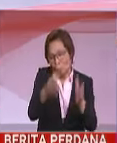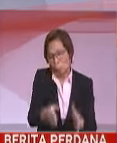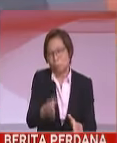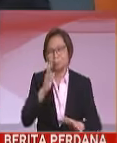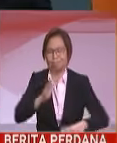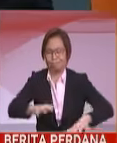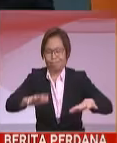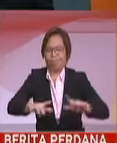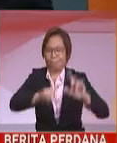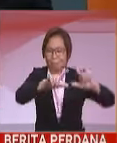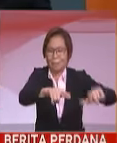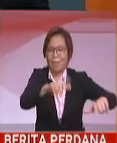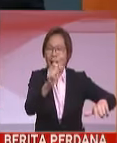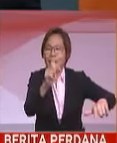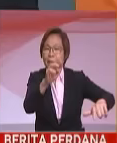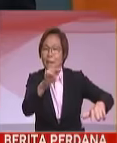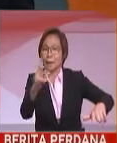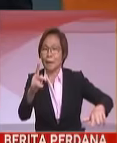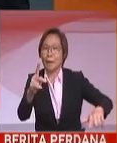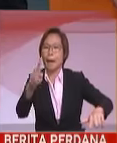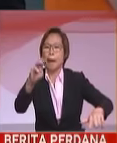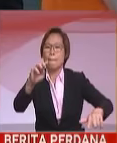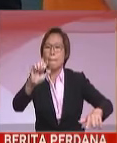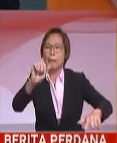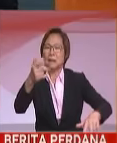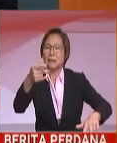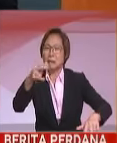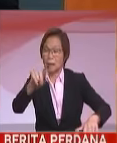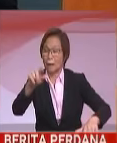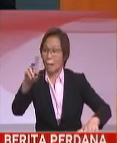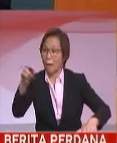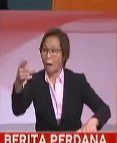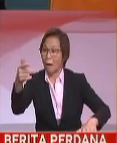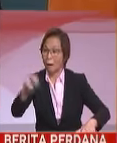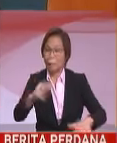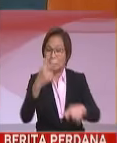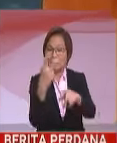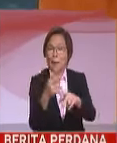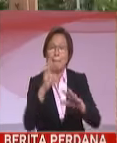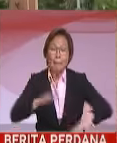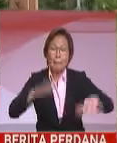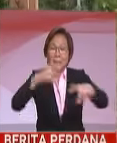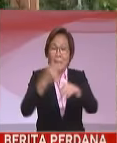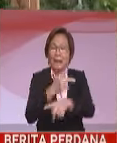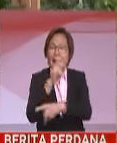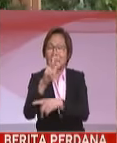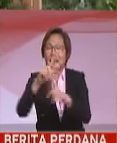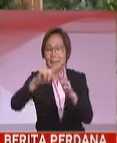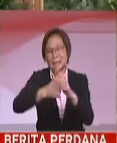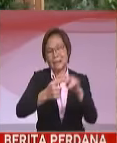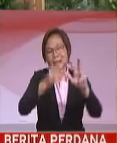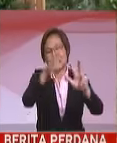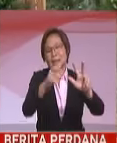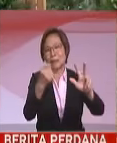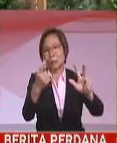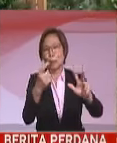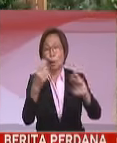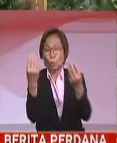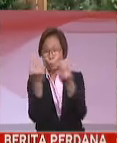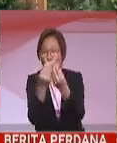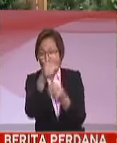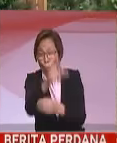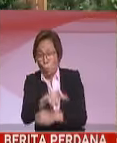yang ditempatkan di SMK Mercang Marang. Banjir gelombang ketiga bermula 3 November lalu dengan jumlah tertinggi